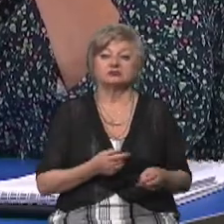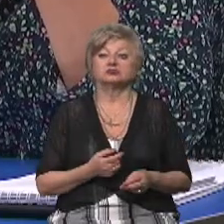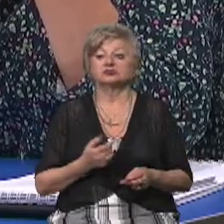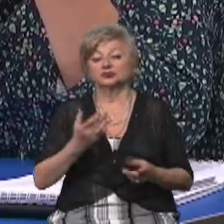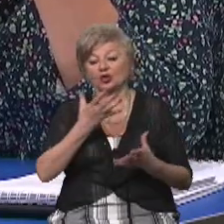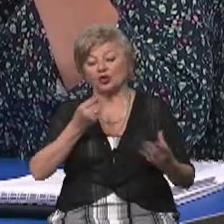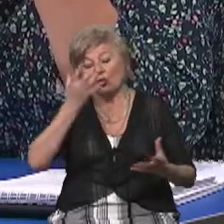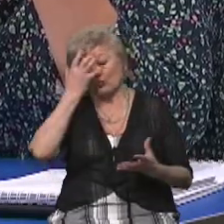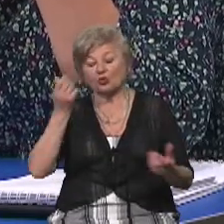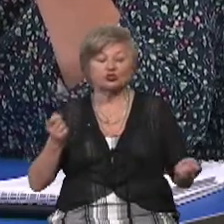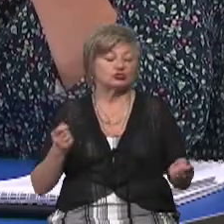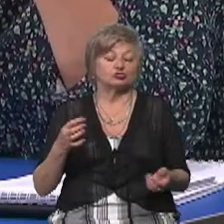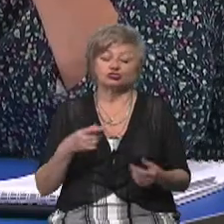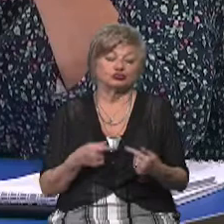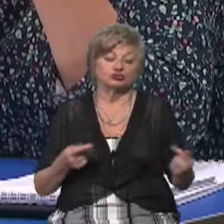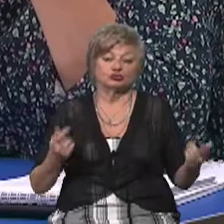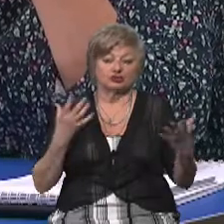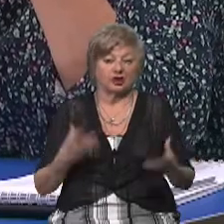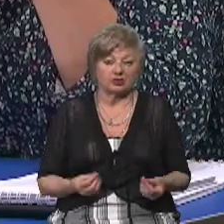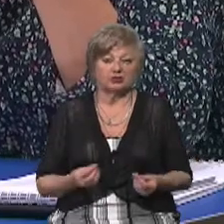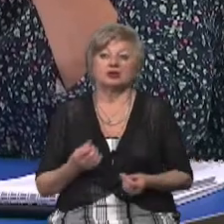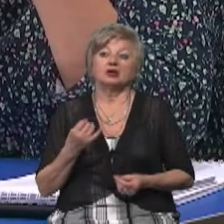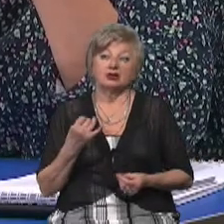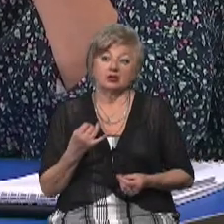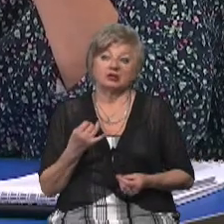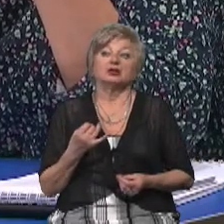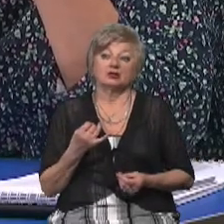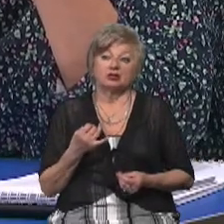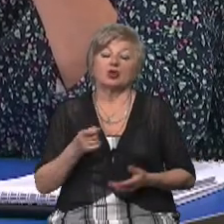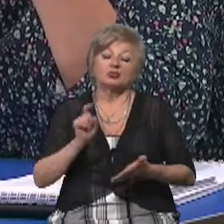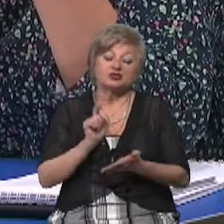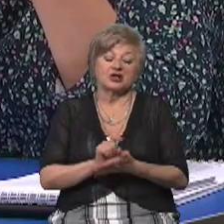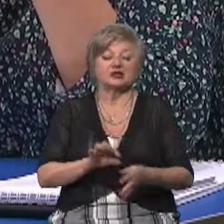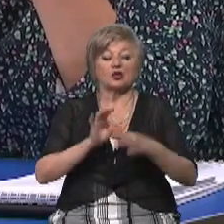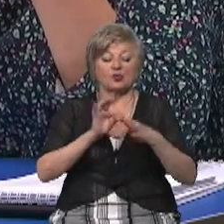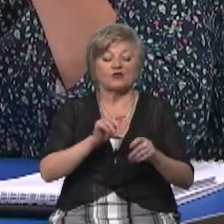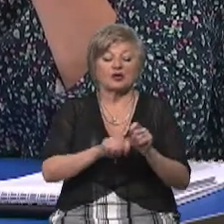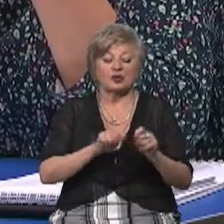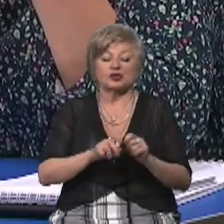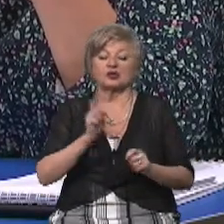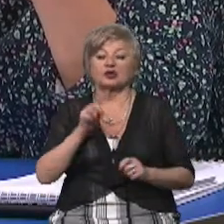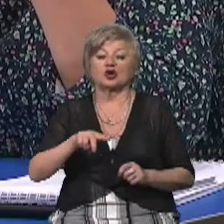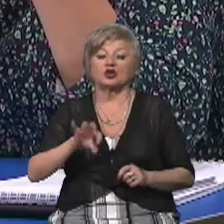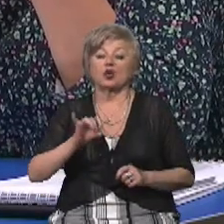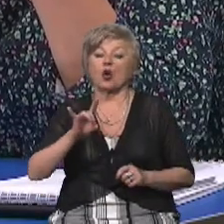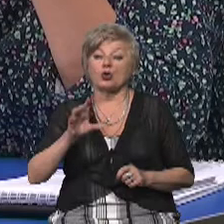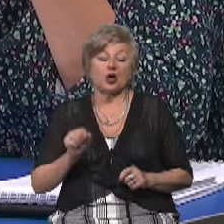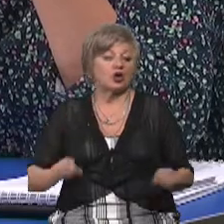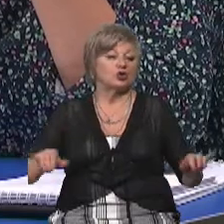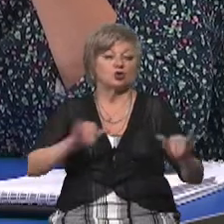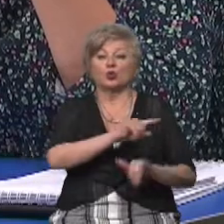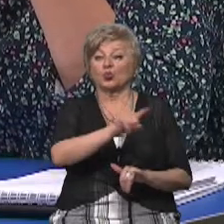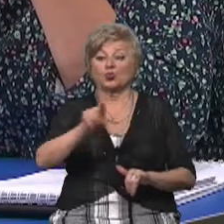днем, ночью, в воскресенье, в любой день, и на жилой застройке провели бы замеры хлора, и ни у кого бы не было